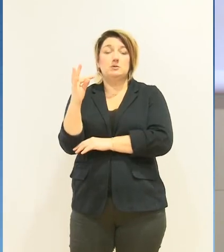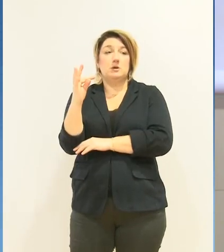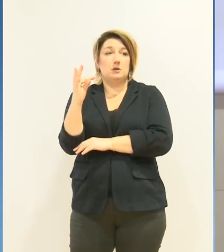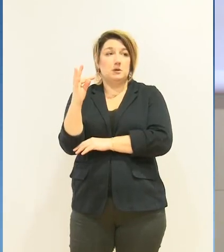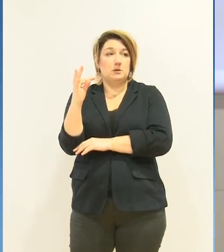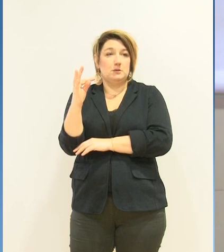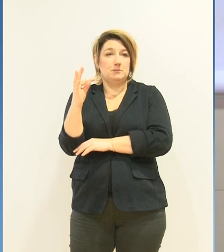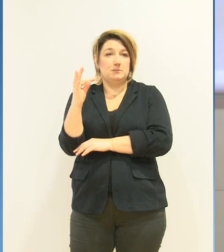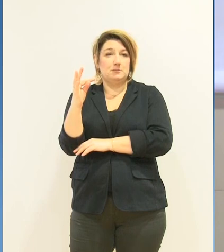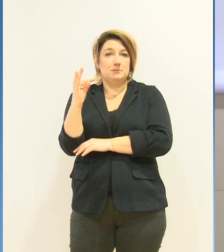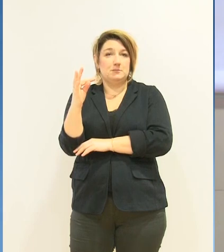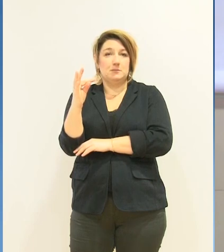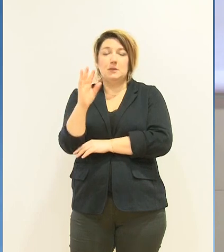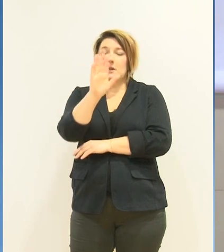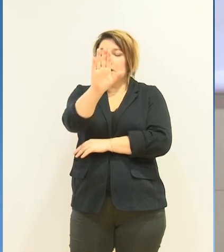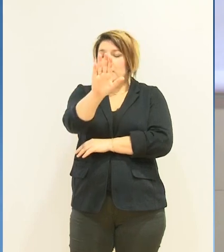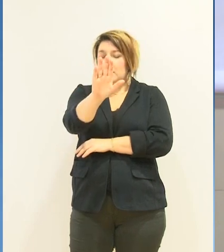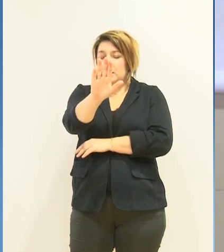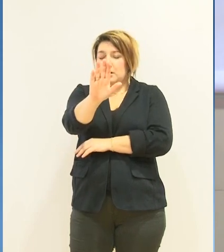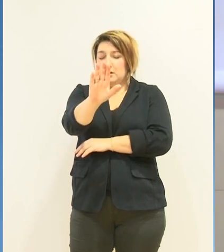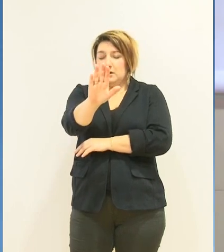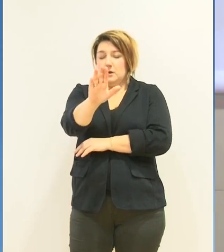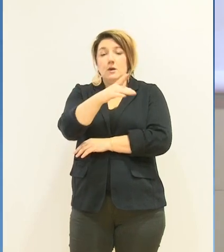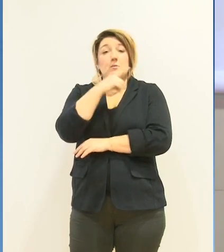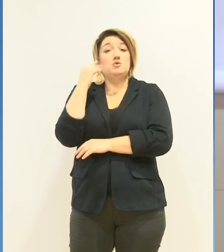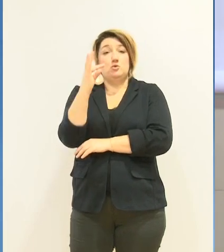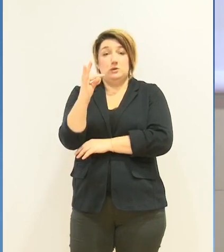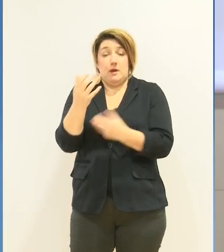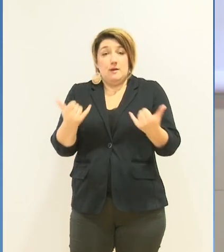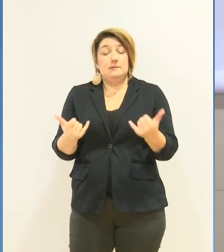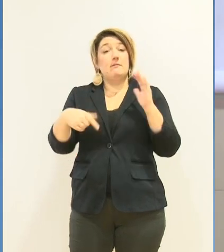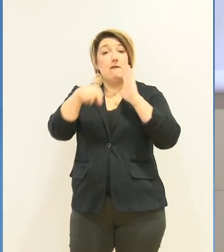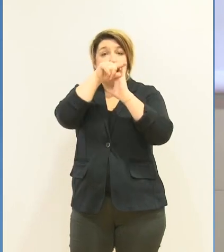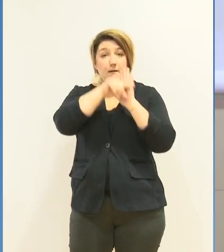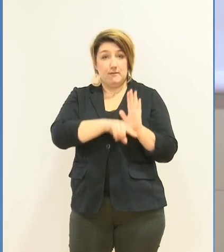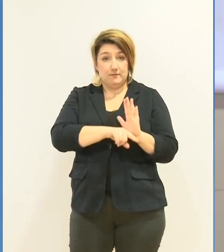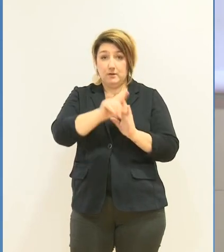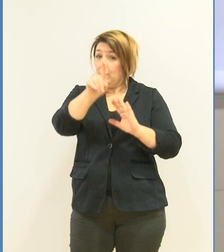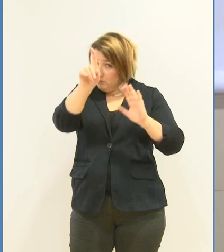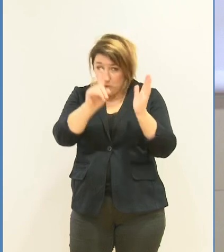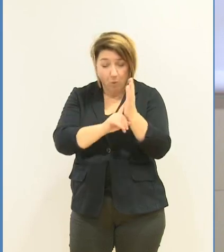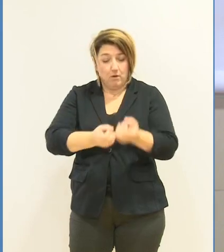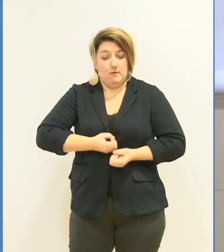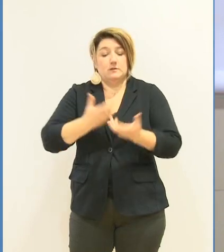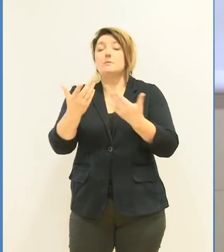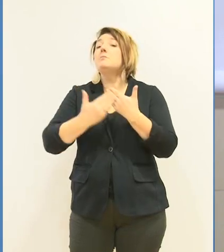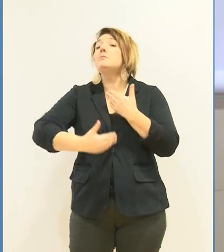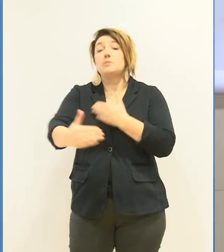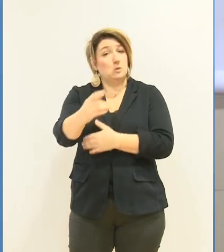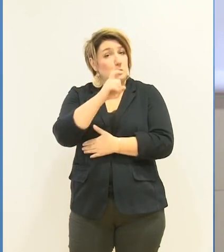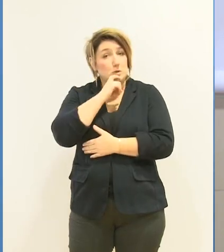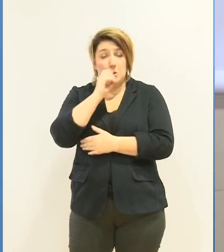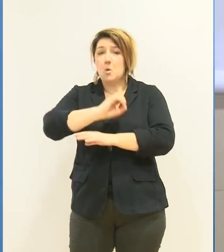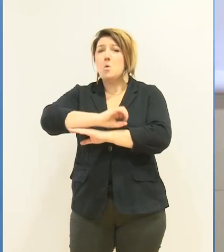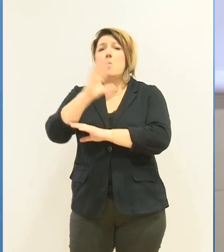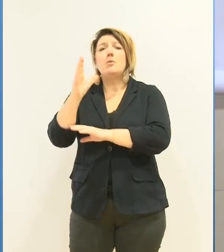en fait c'est plus cher il ya des règles dans cette enceinte donc vous pouvez vous exprimer et vous trouverez sans nul doute l'occasion nous exprimer sur ce